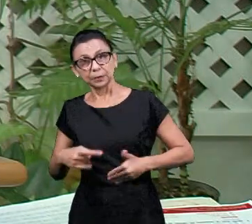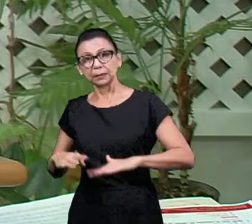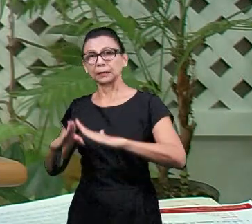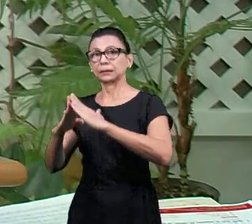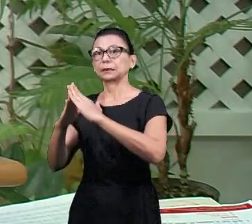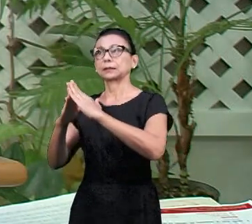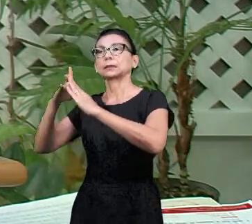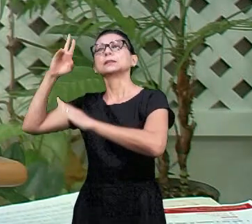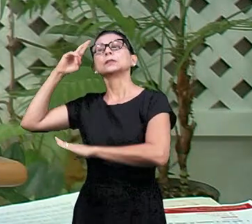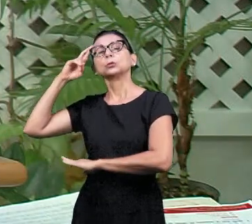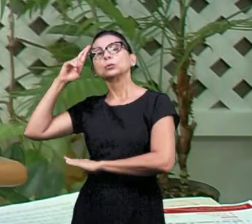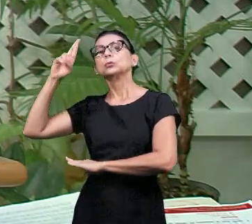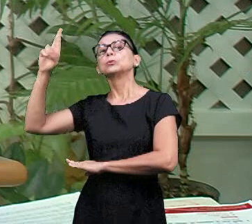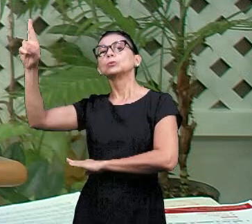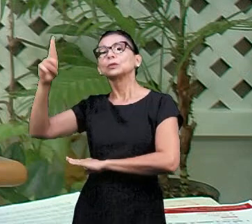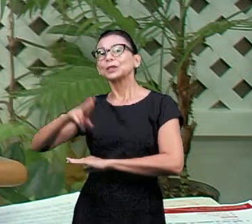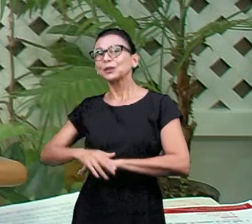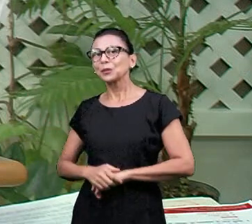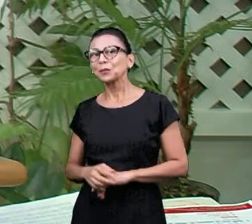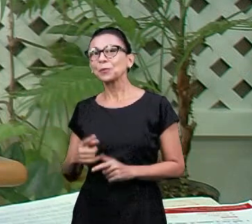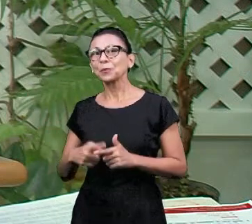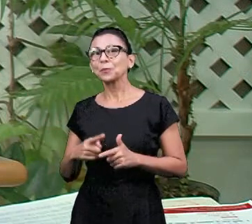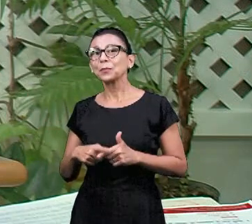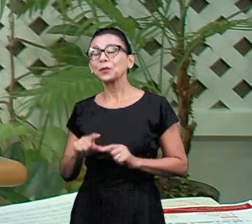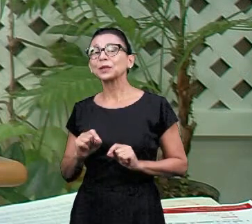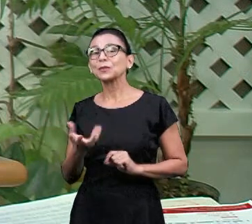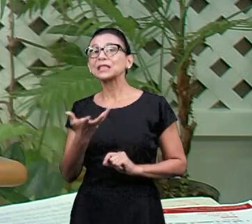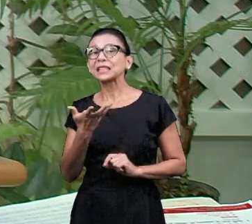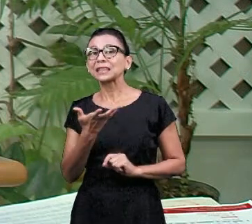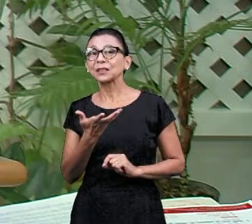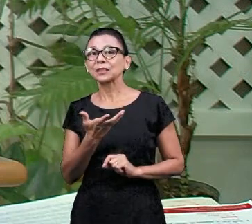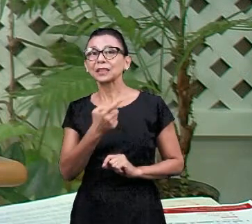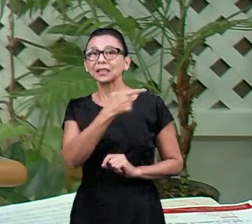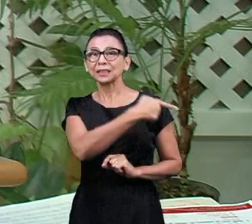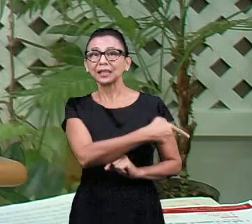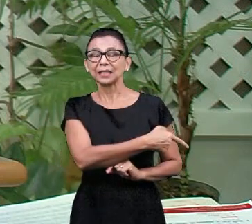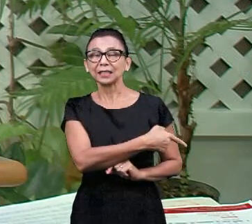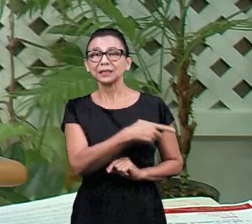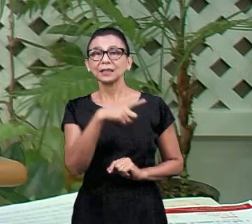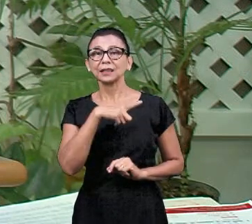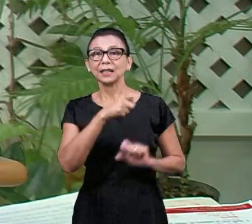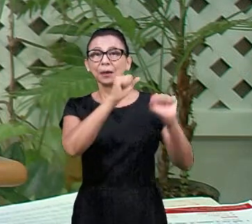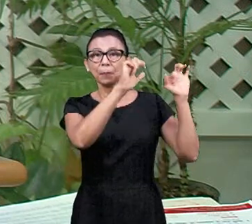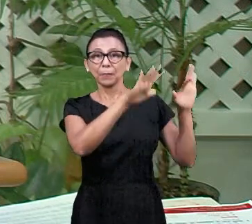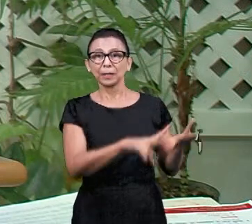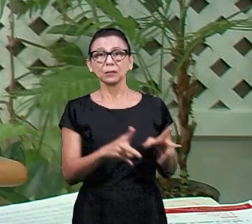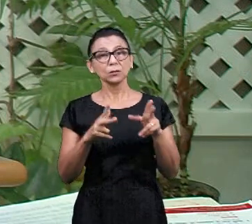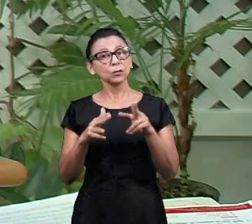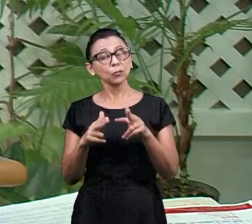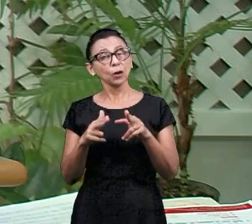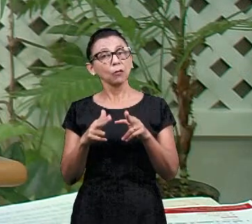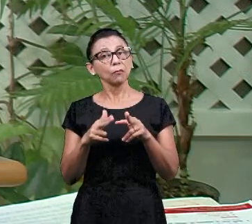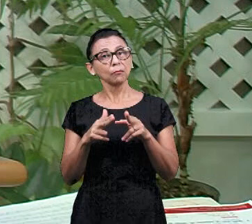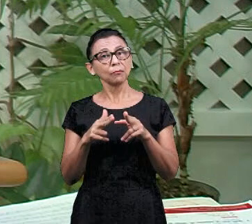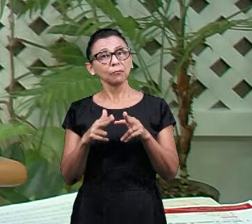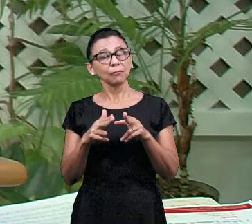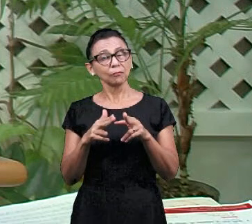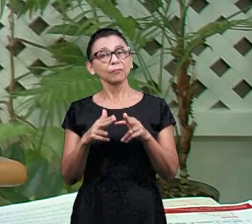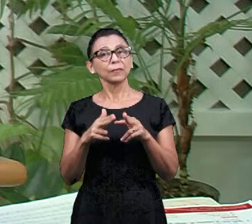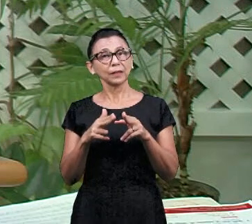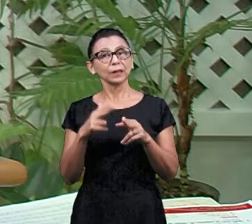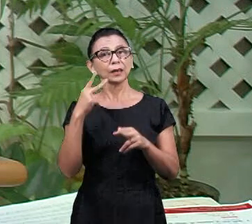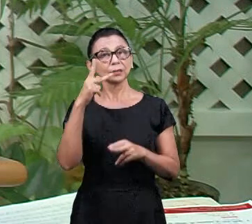pour lui, parce que vous souhaitez pour lui ce que vous pensez que c'est bon pour vous, que c'est la vie éternelle. Si la vie éternelle n'est pas bon, si